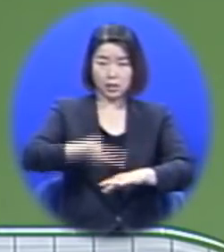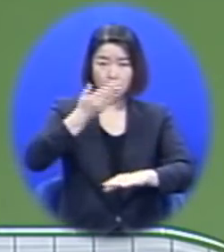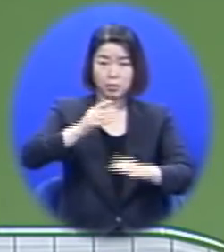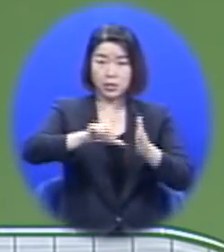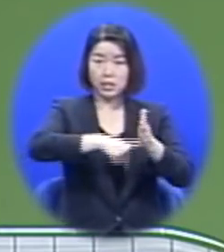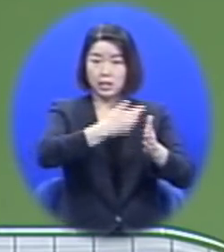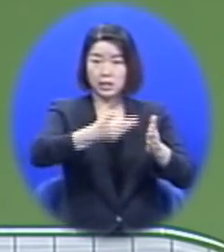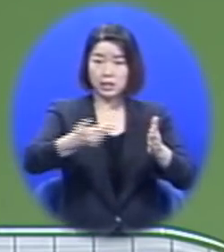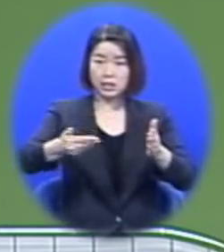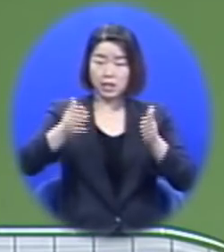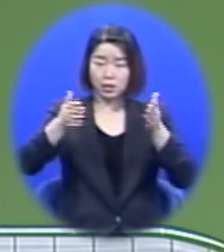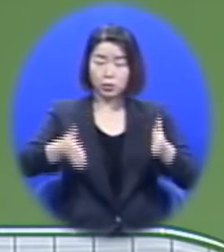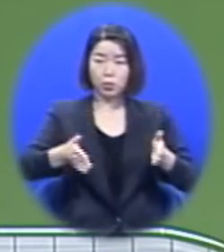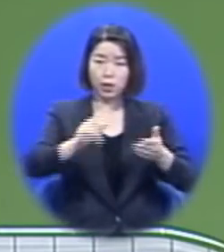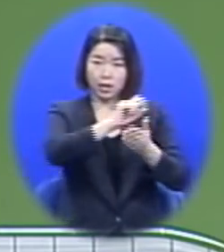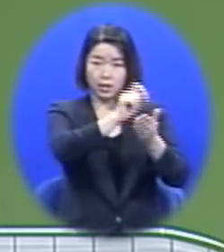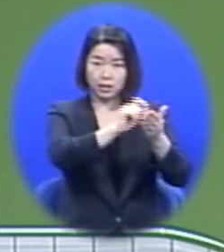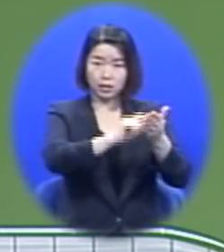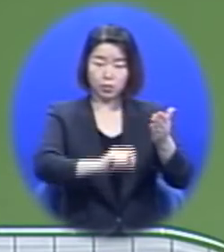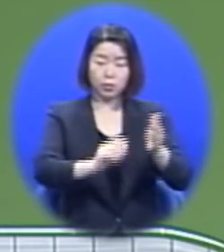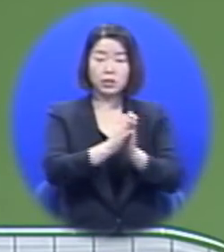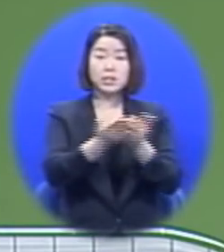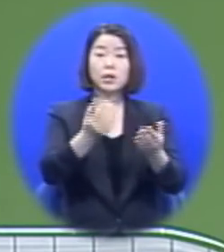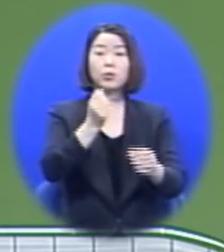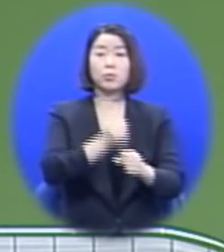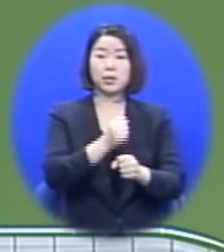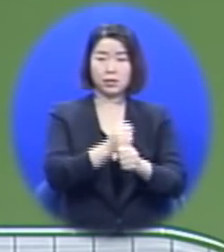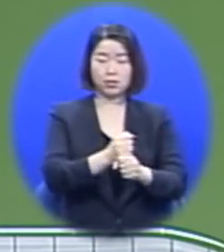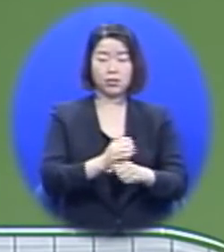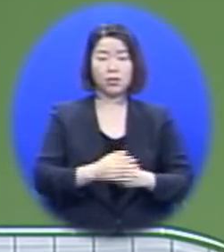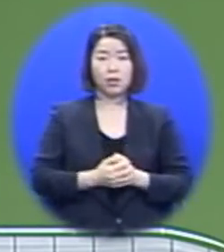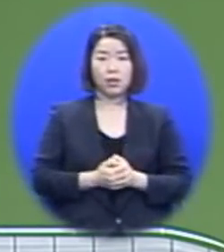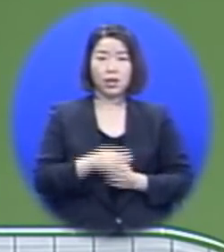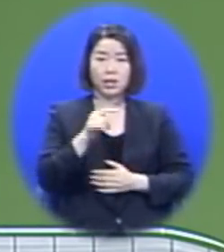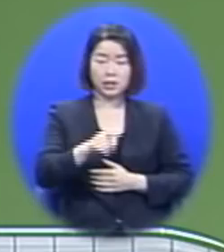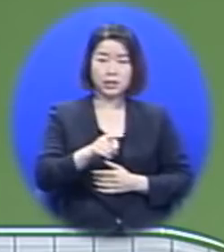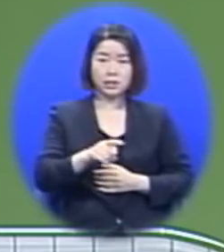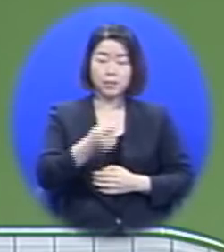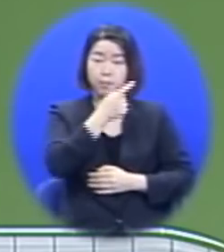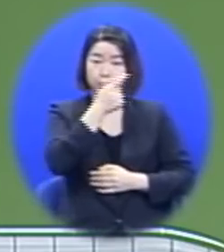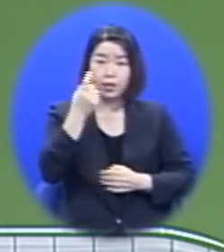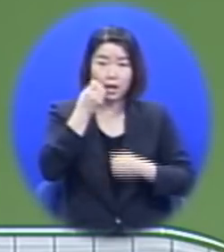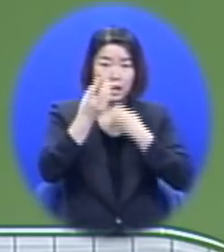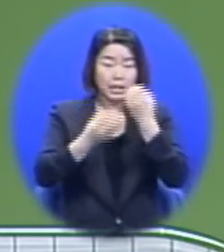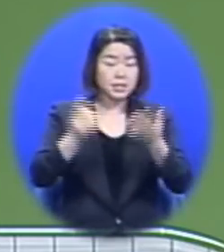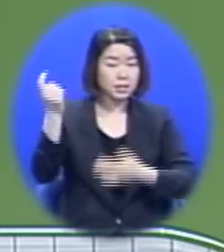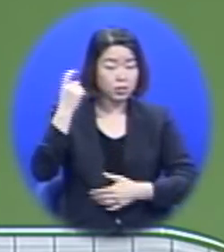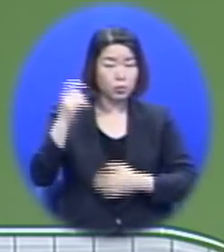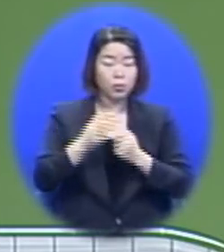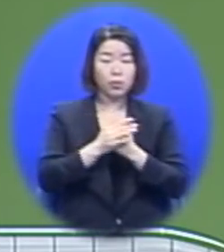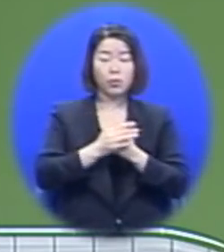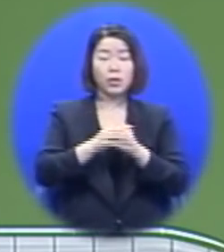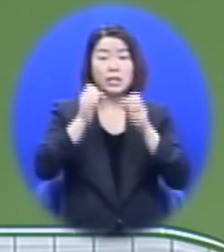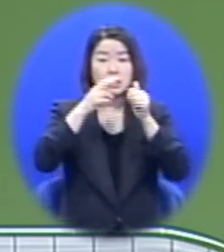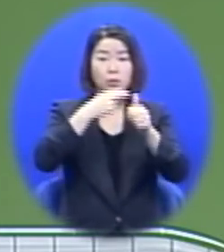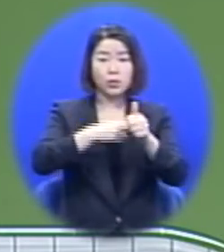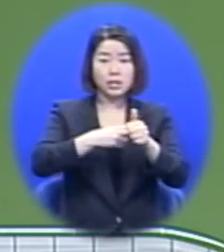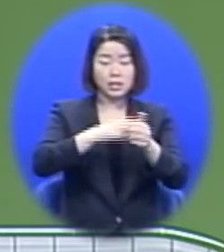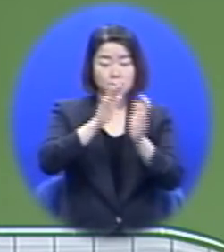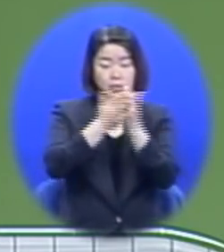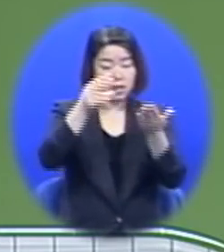동안에 그 기록을 책에 썼습니다. 그 간증을 듣고 그 선교사님의 책을